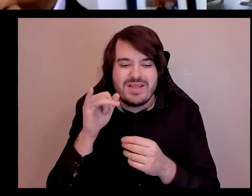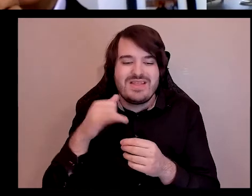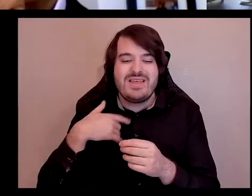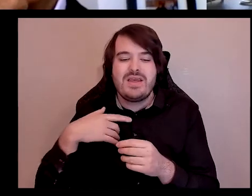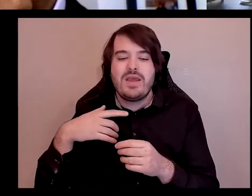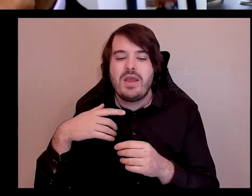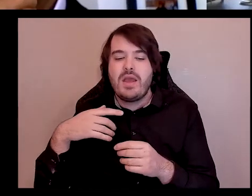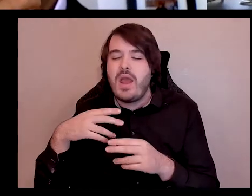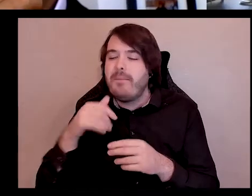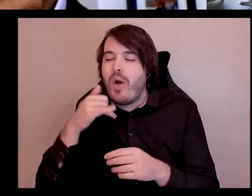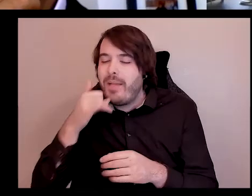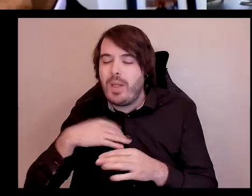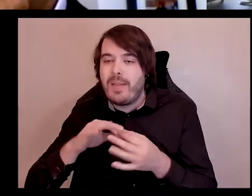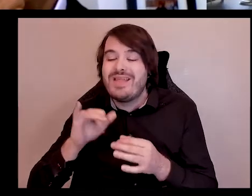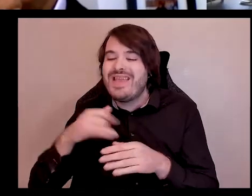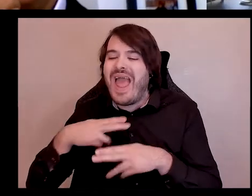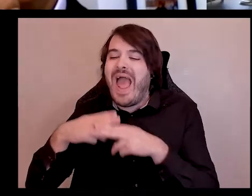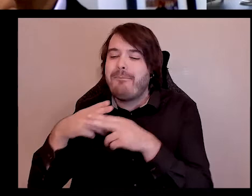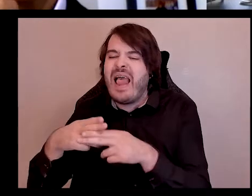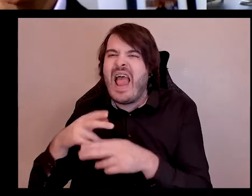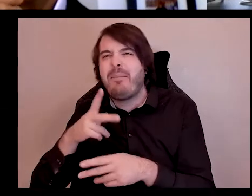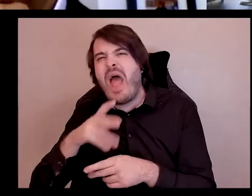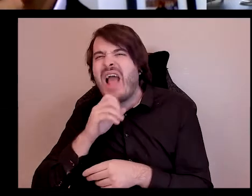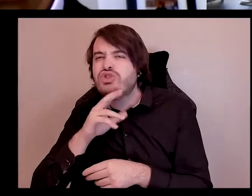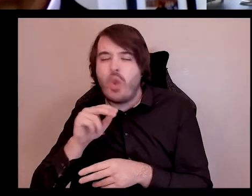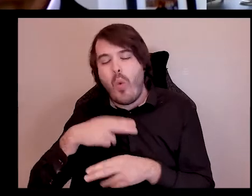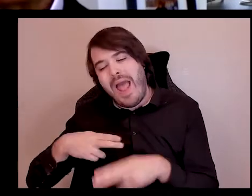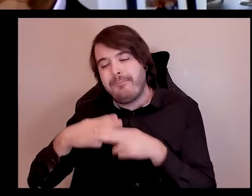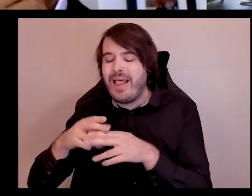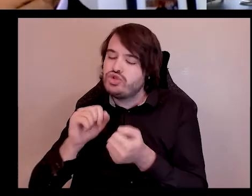personnes âgées, ce qui à la fois est un petit peu